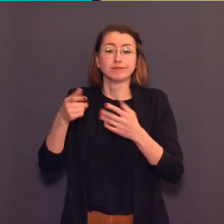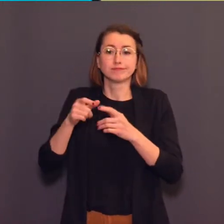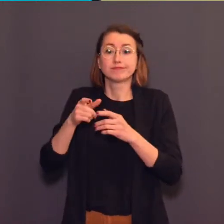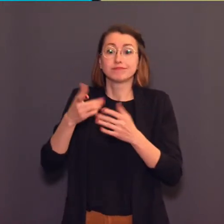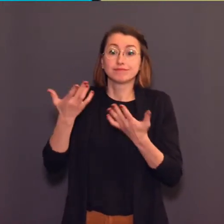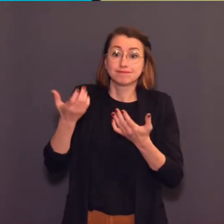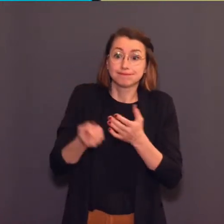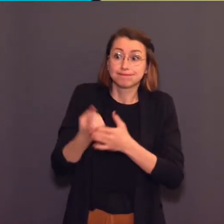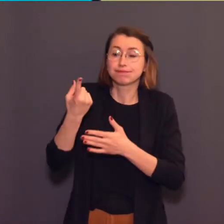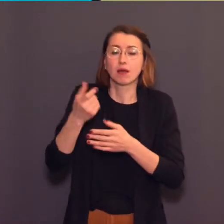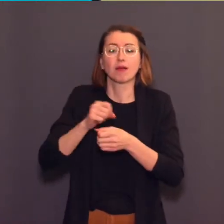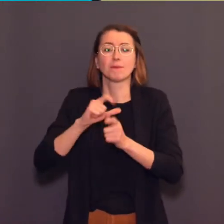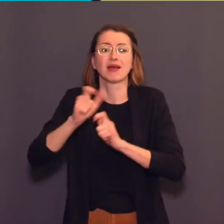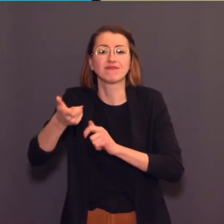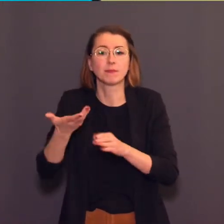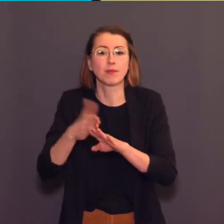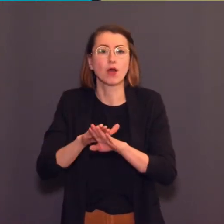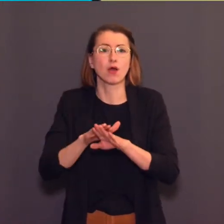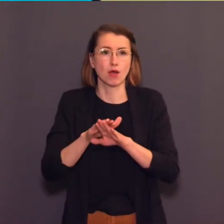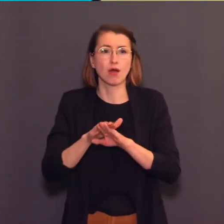du total des décès.